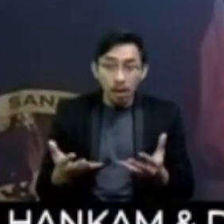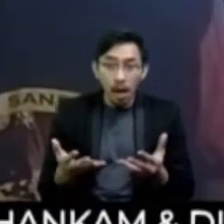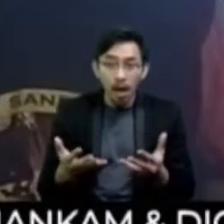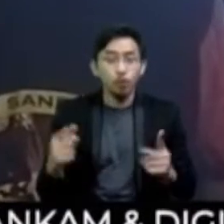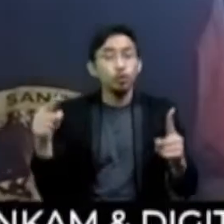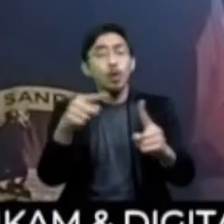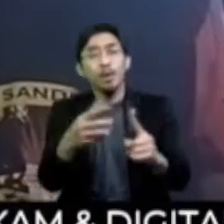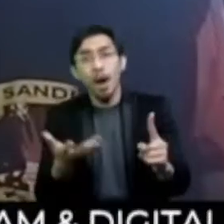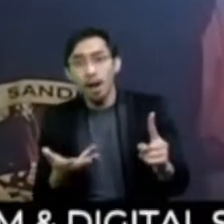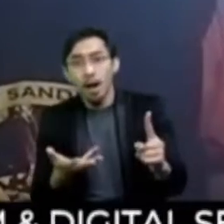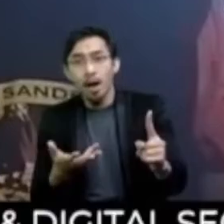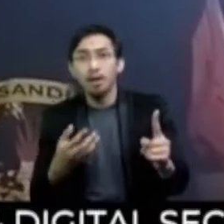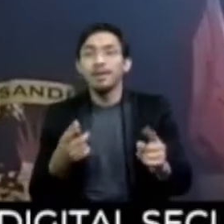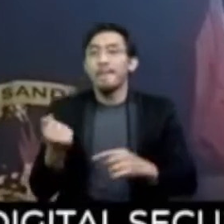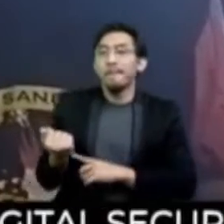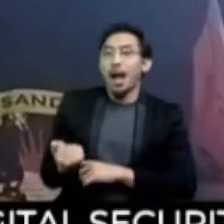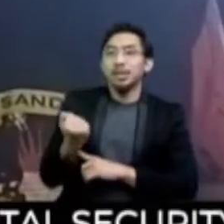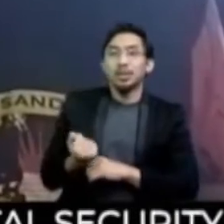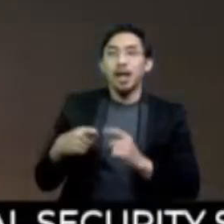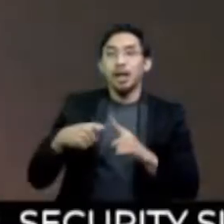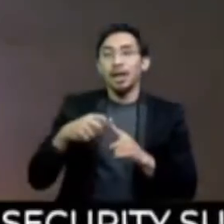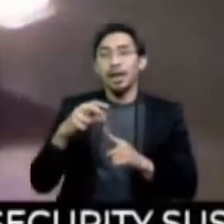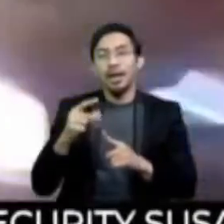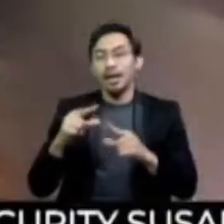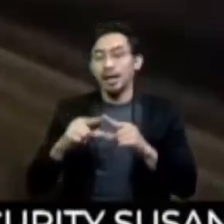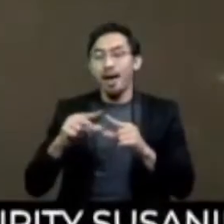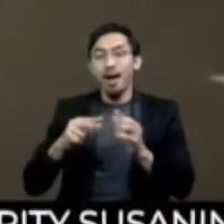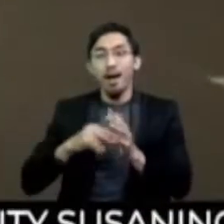Pasar Kranji menuju ke Harapan Indah.